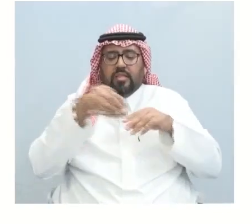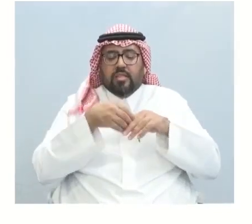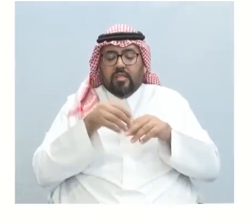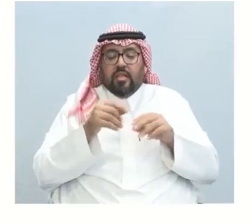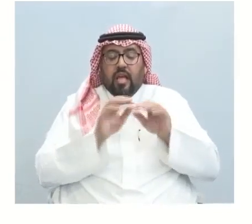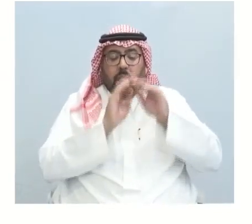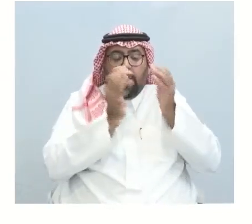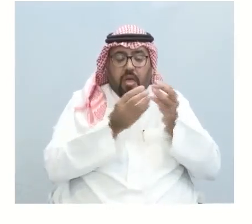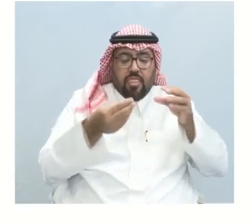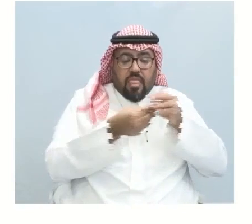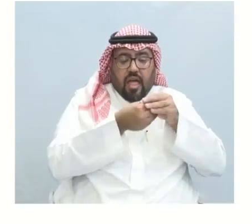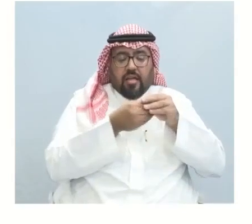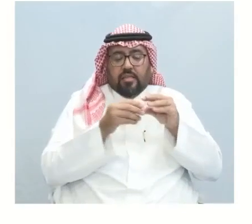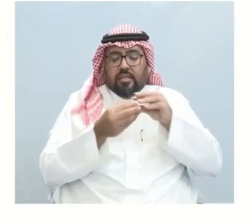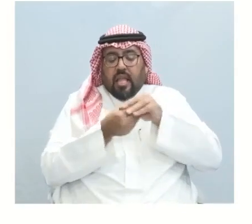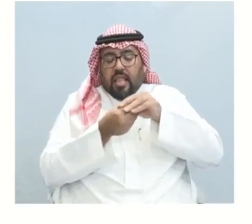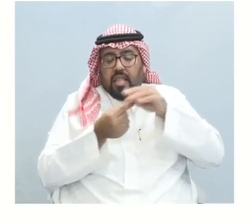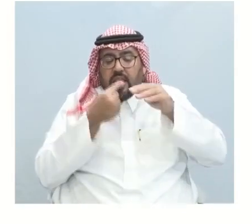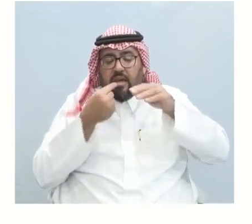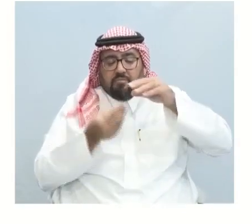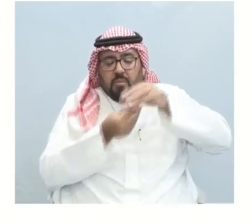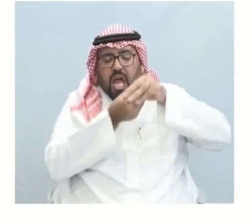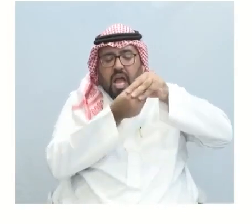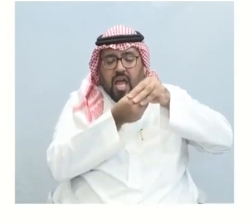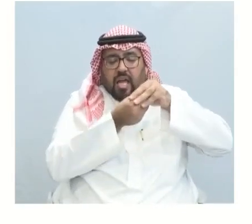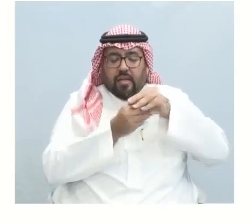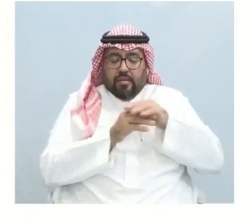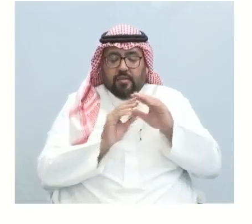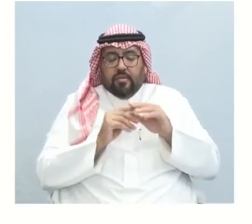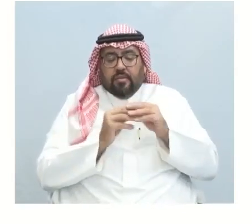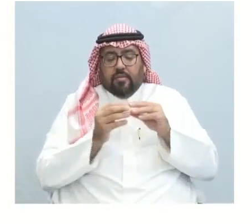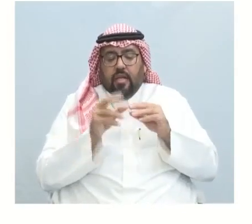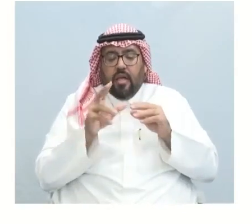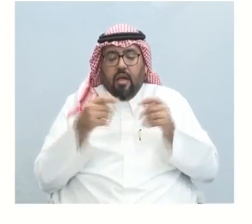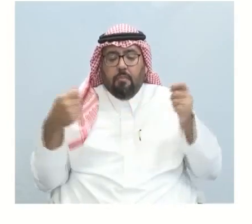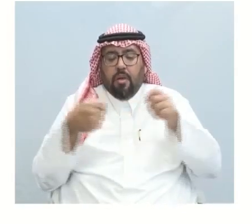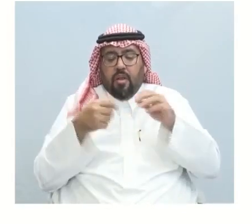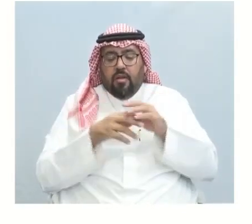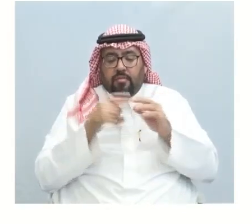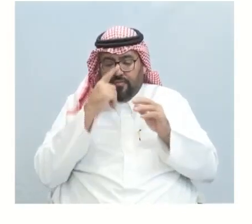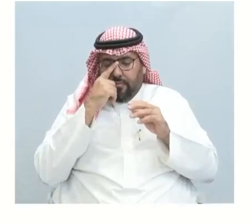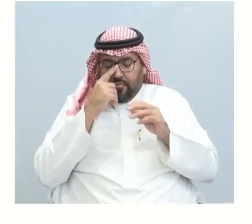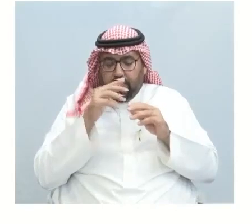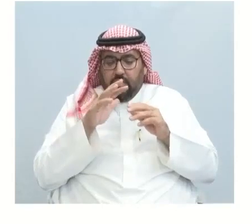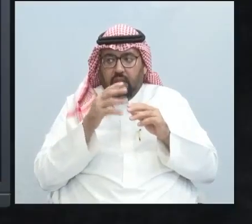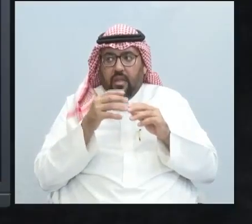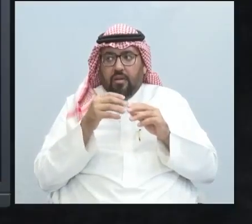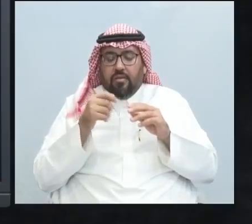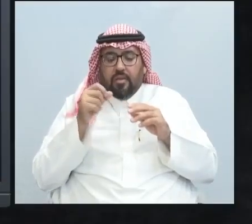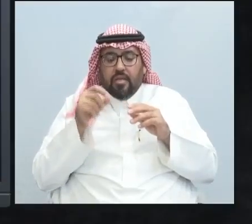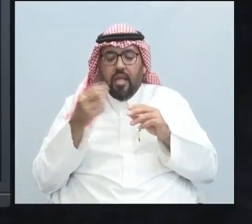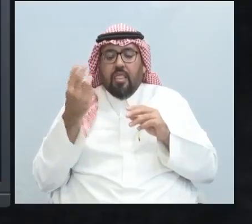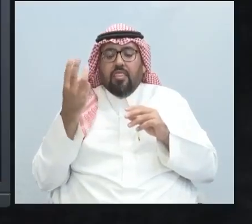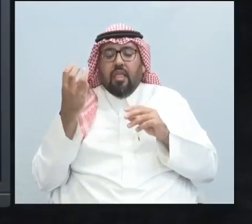الانتاج قادره على انتاج ماذا على انتاج ملايين الح او مئات الملايين من الحيات المنويه فهنا يذكر انه من الممكن يتم قذف